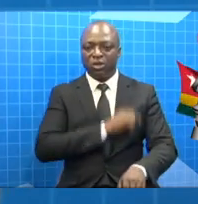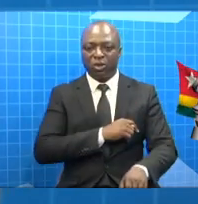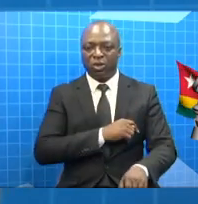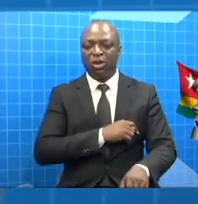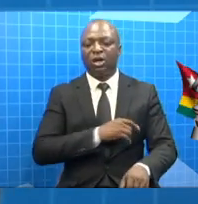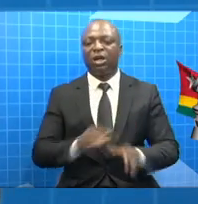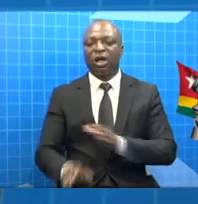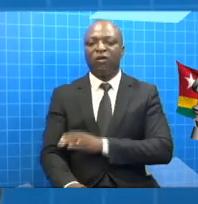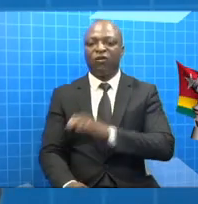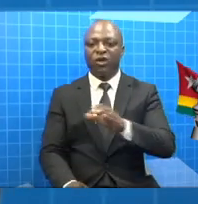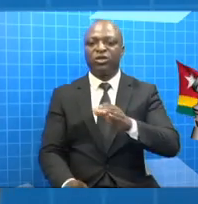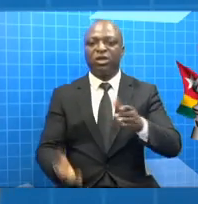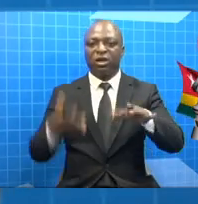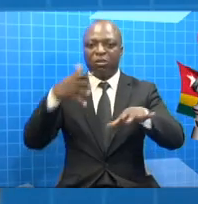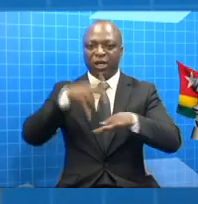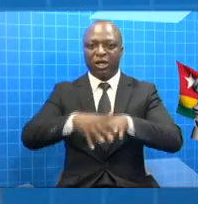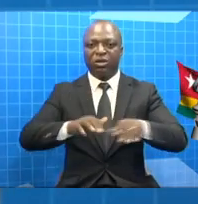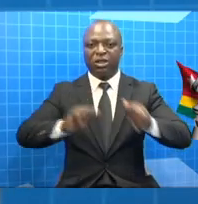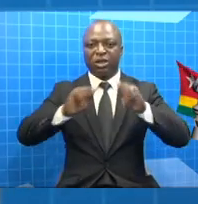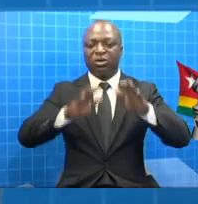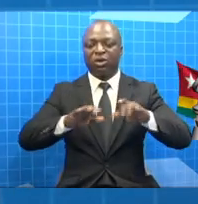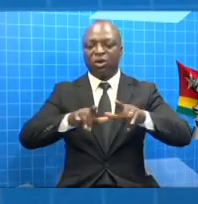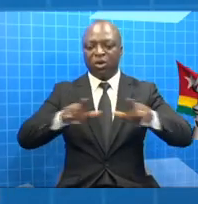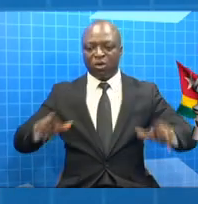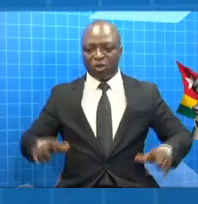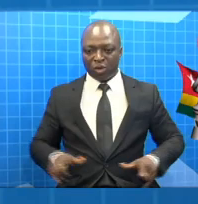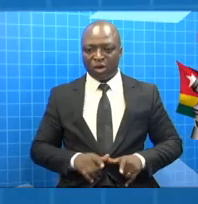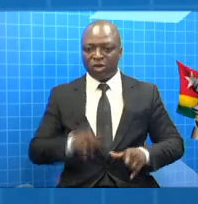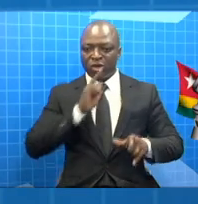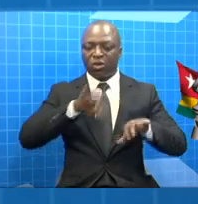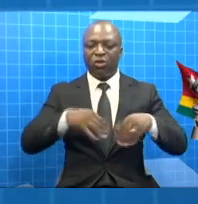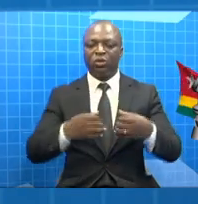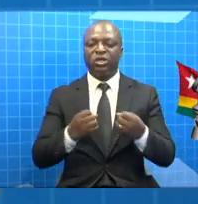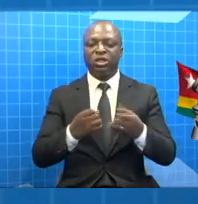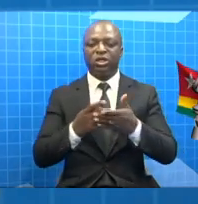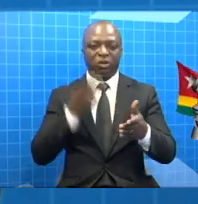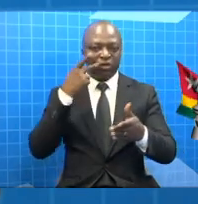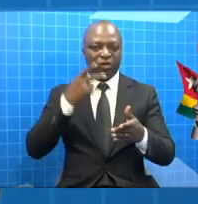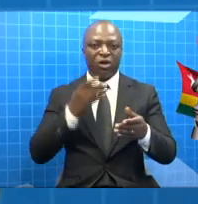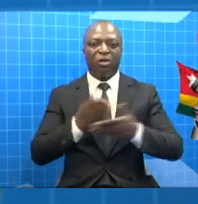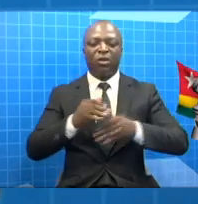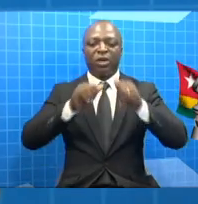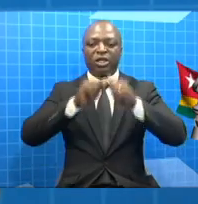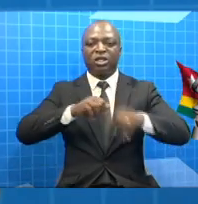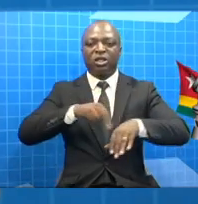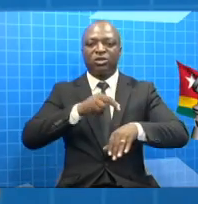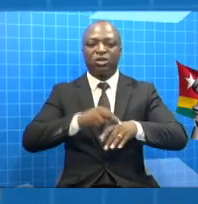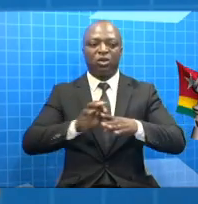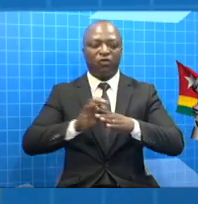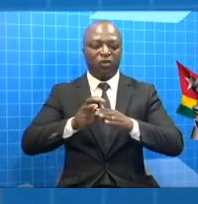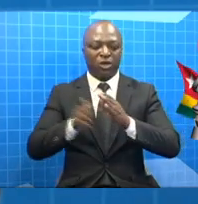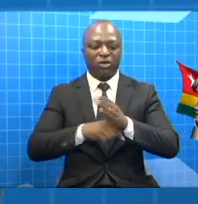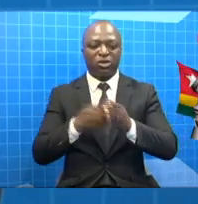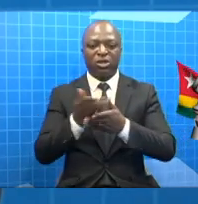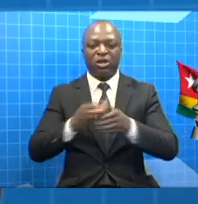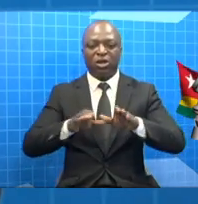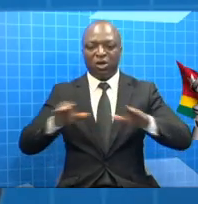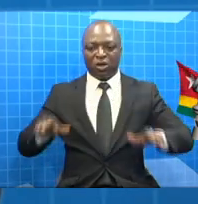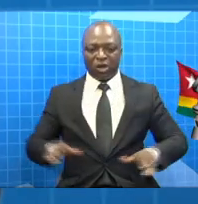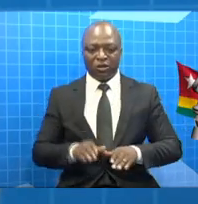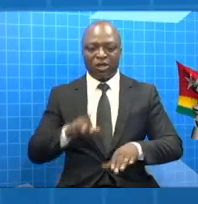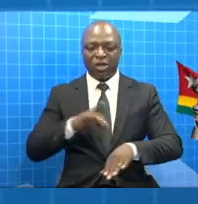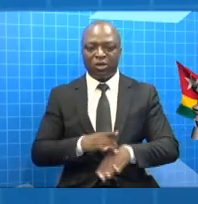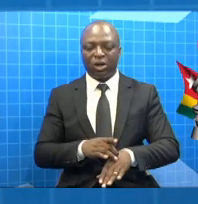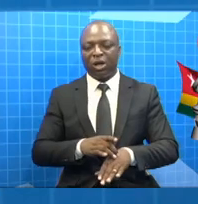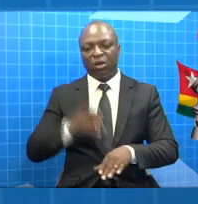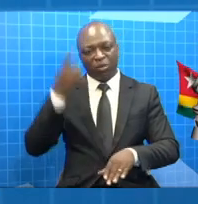Elle renforce l'implication des acteurs locaux qui seront outillés, c'est prévu, par une agence nationale de formation des collectivités territoriales en